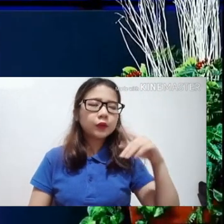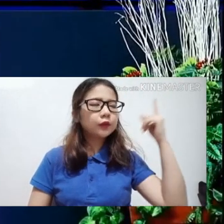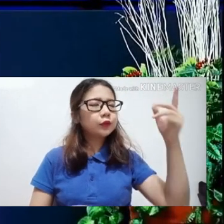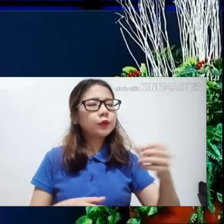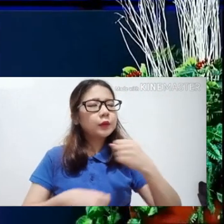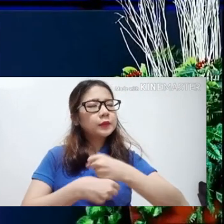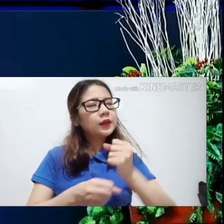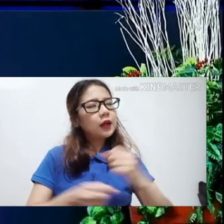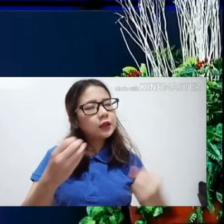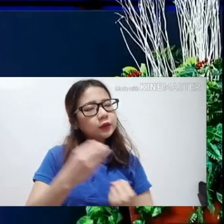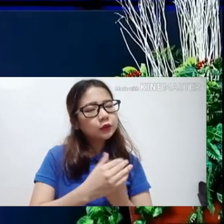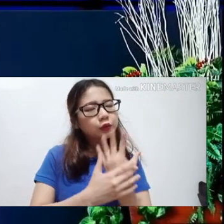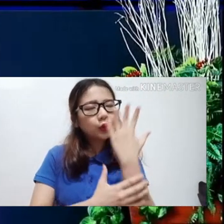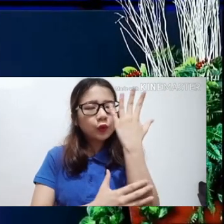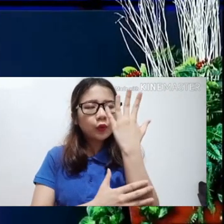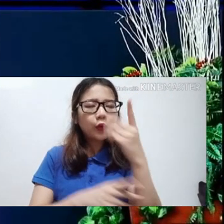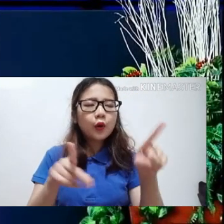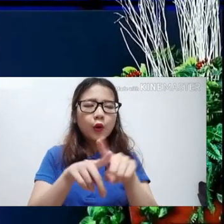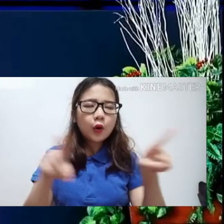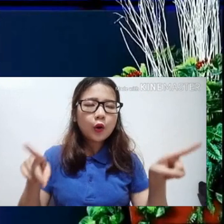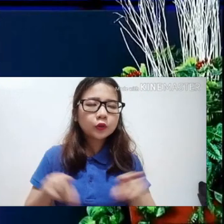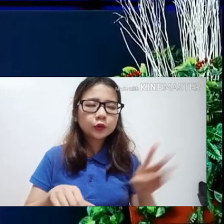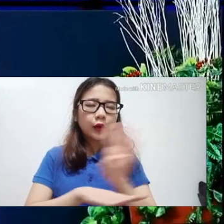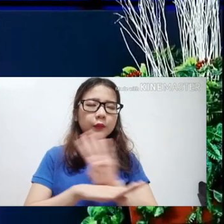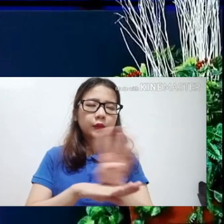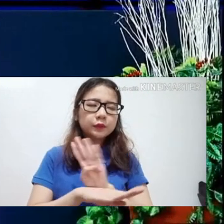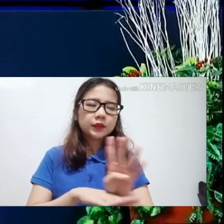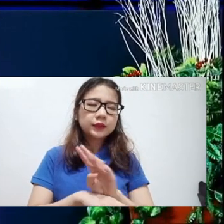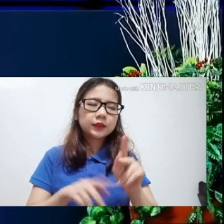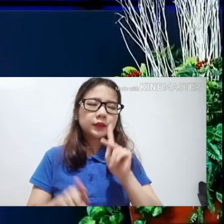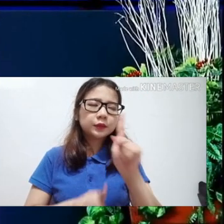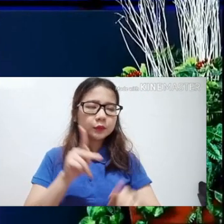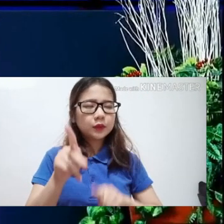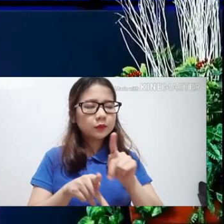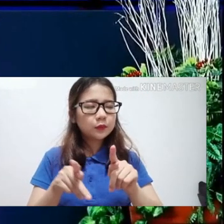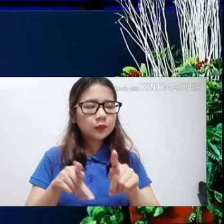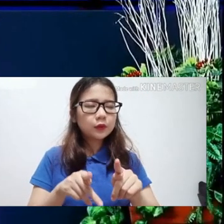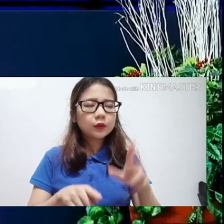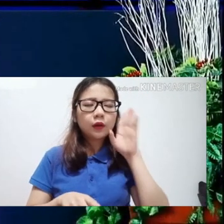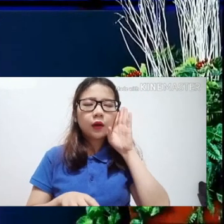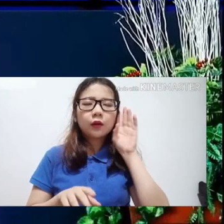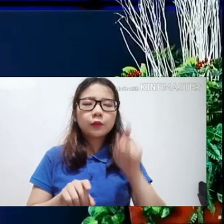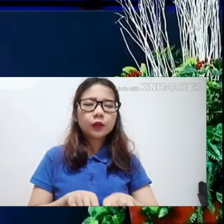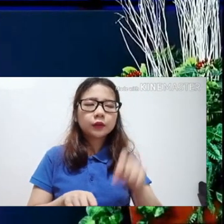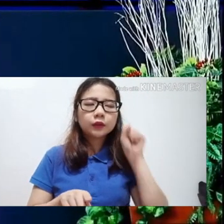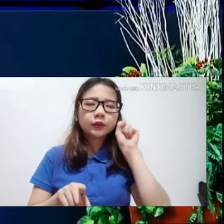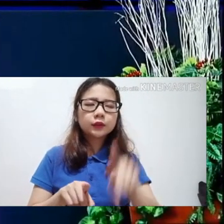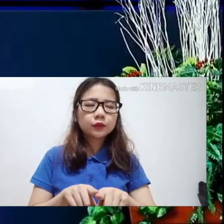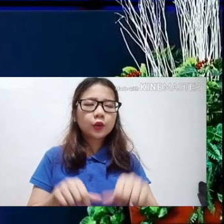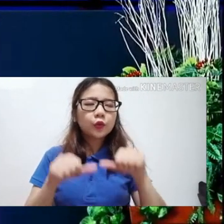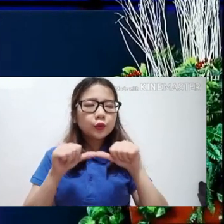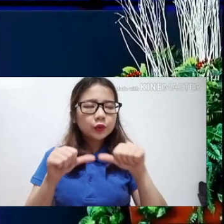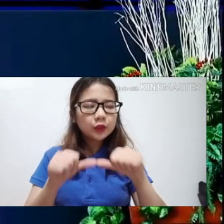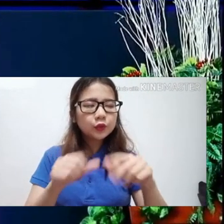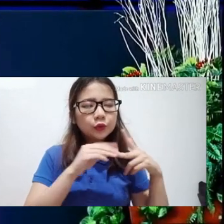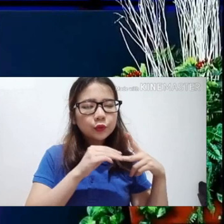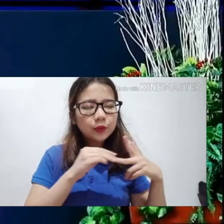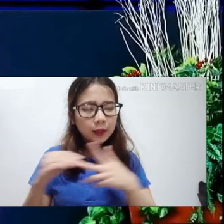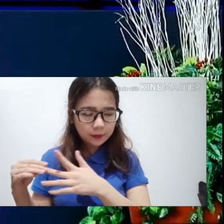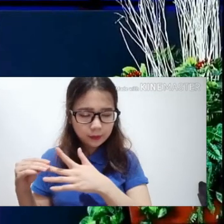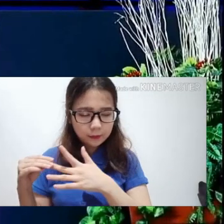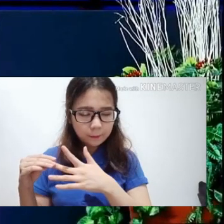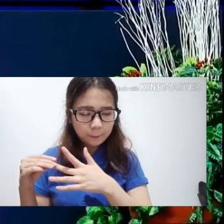Panginoon, dinadalangan din po namin ang aming pong mga businessmen at businesswoman na mga kabatiran, na sila po ay patuloy niyo pong